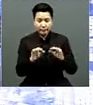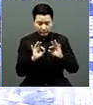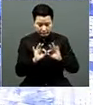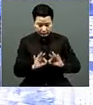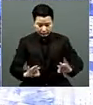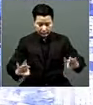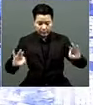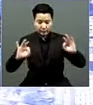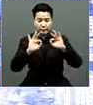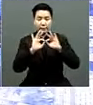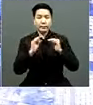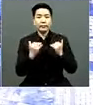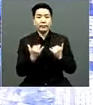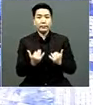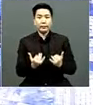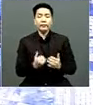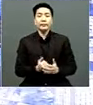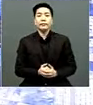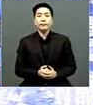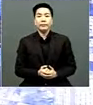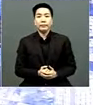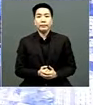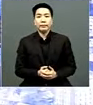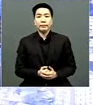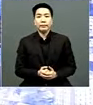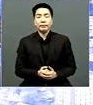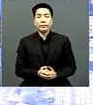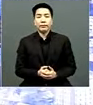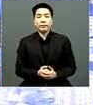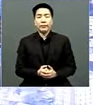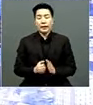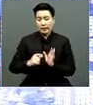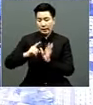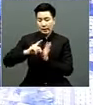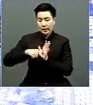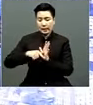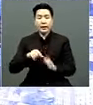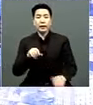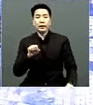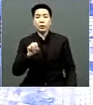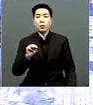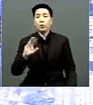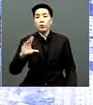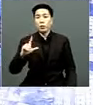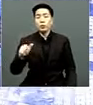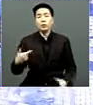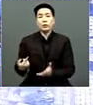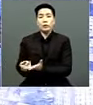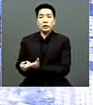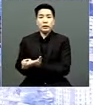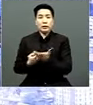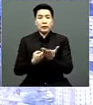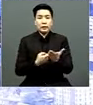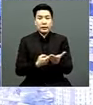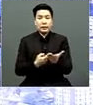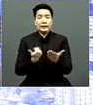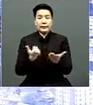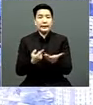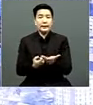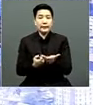ญวันนี้นะครับคือทางท่านเลขาธิการสภาความมั่นคงแห่งชาติได้เสนอน